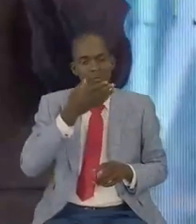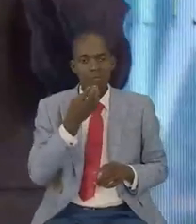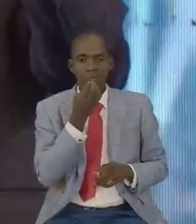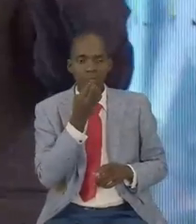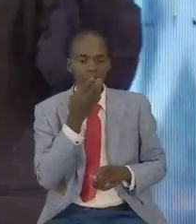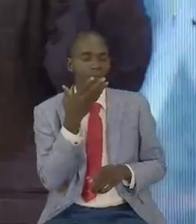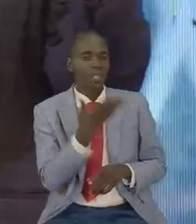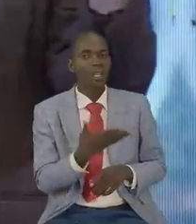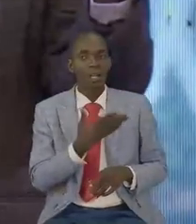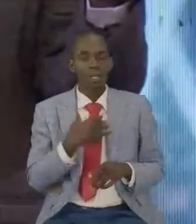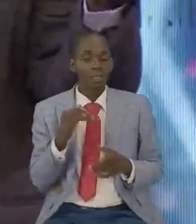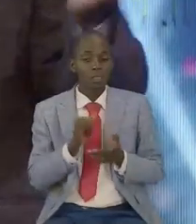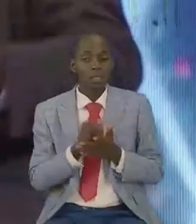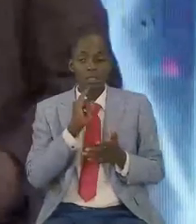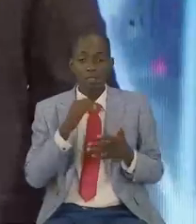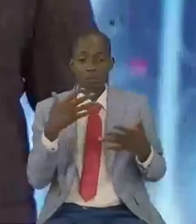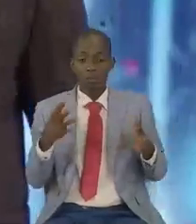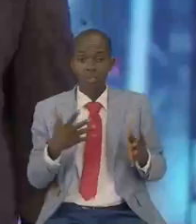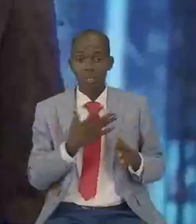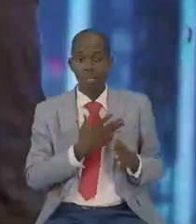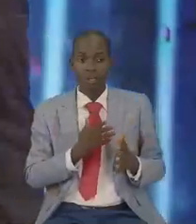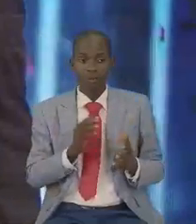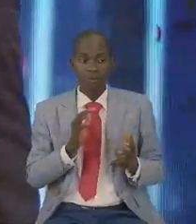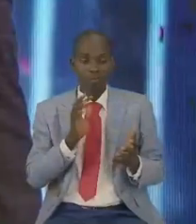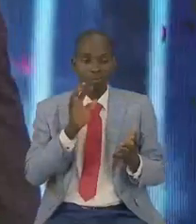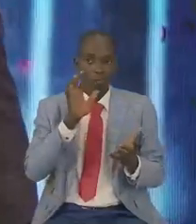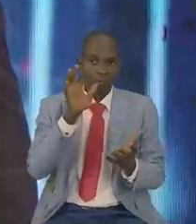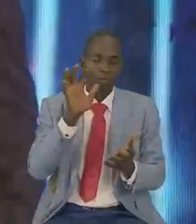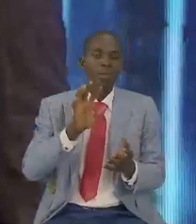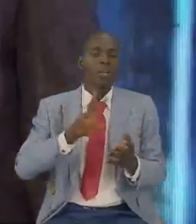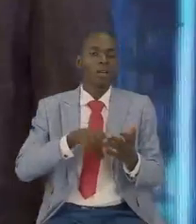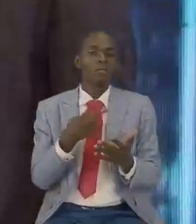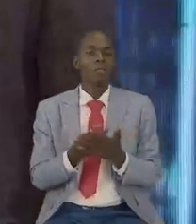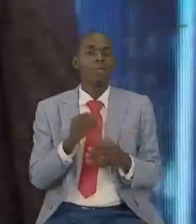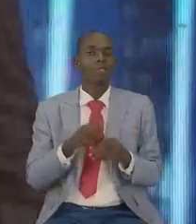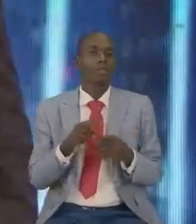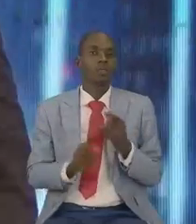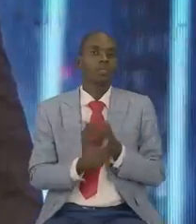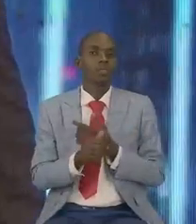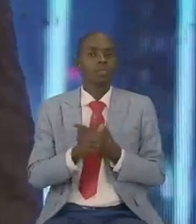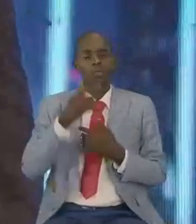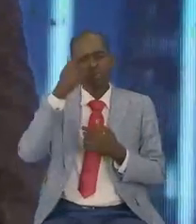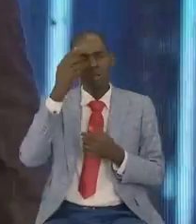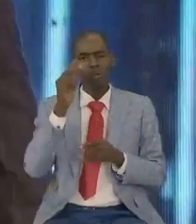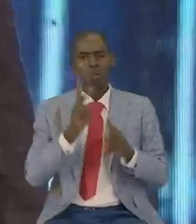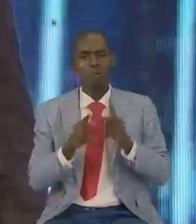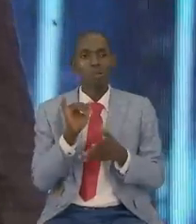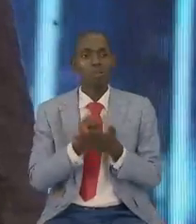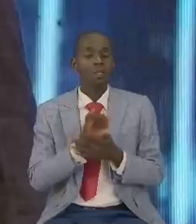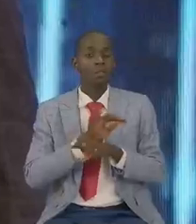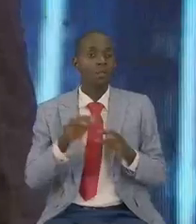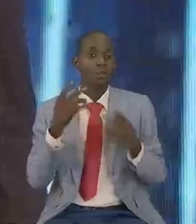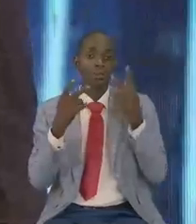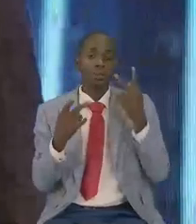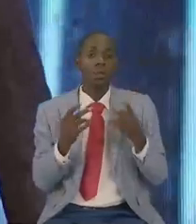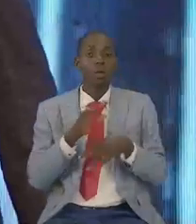le ver. Et il saute. Et il va. Et il est tombé dedans. Parce que ceux qui ne voient pas, tout ce